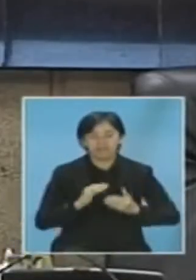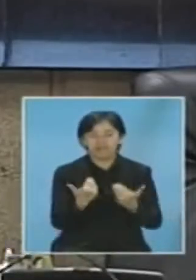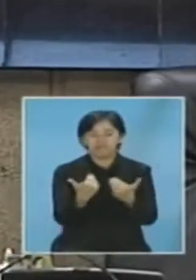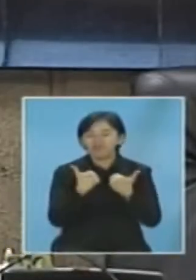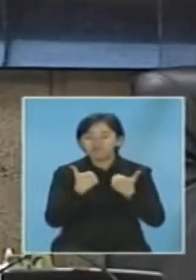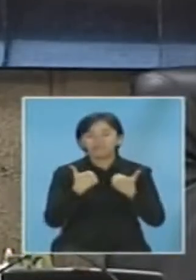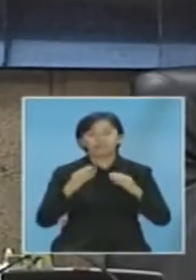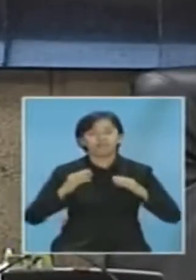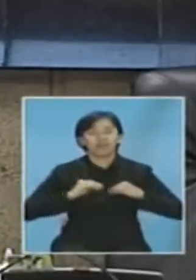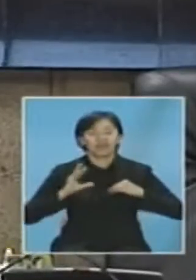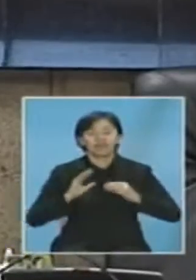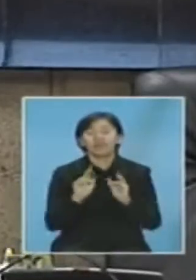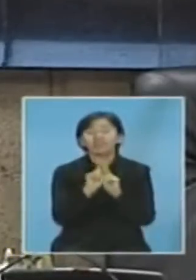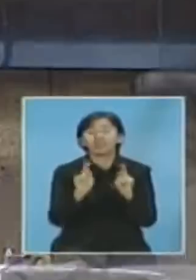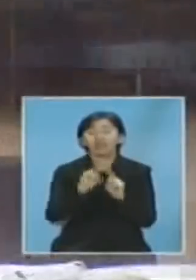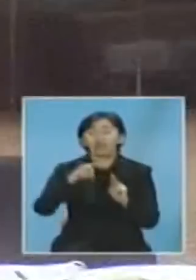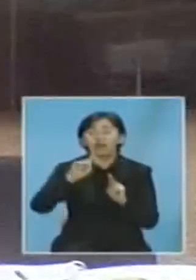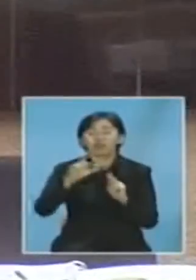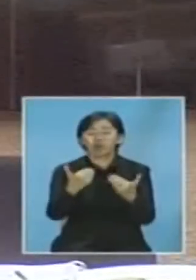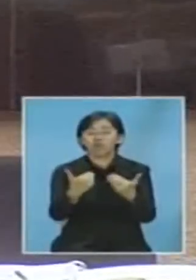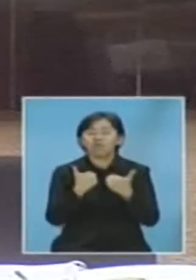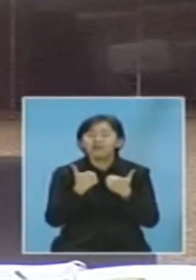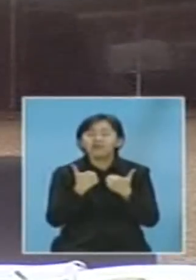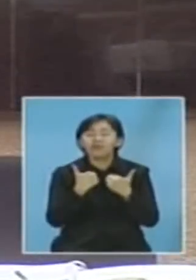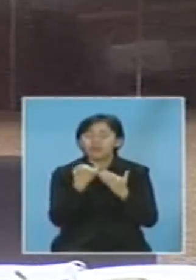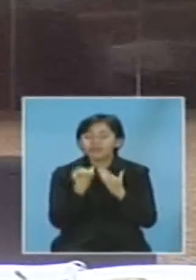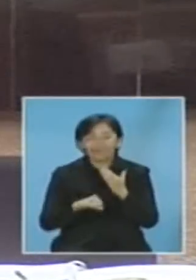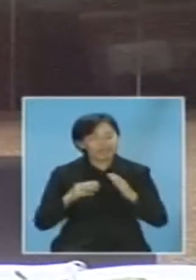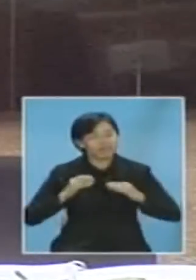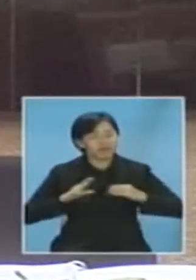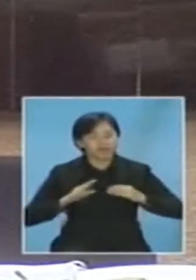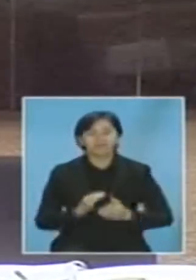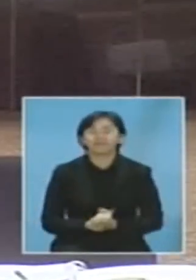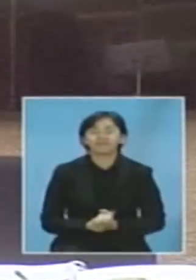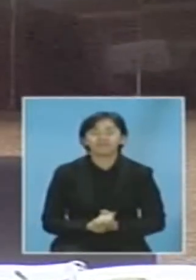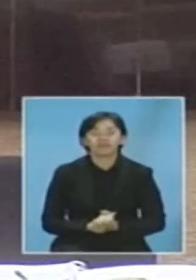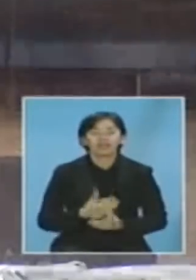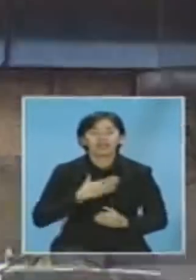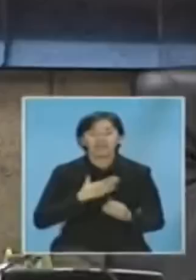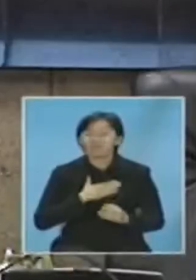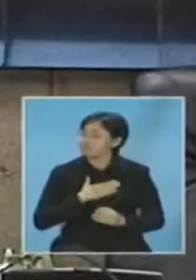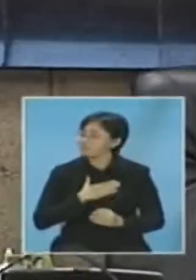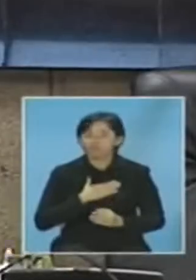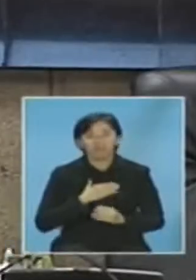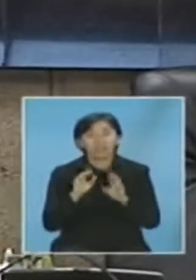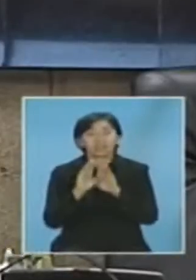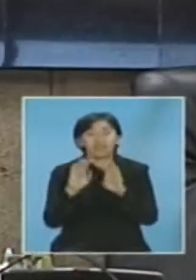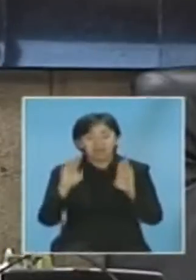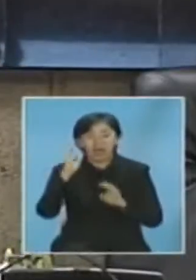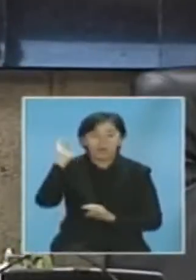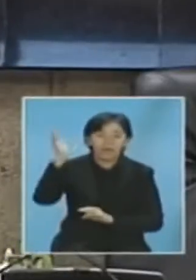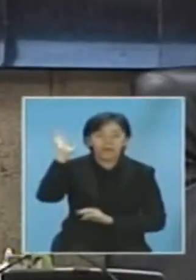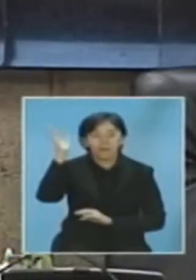าจากคณะกรรมการปปช.และขอคัดค้านโต้แย้งคำเปิดคำแถลง